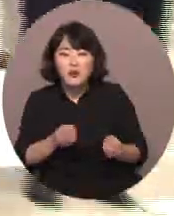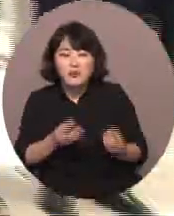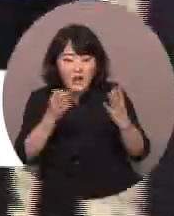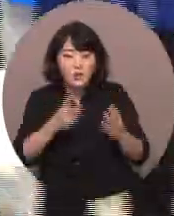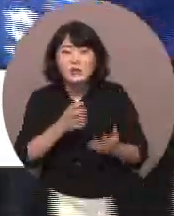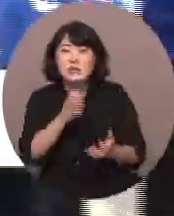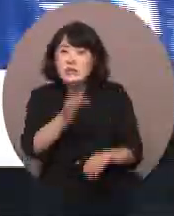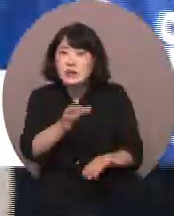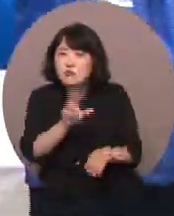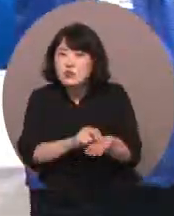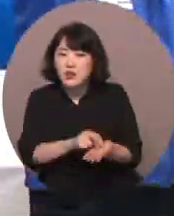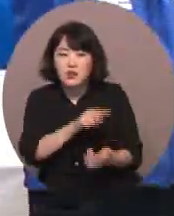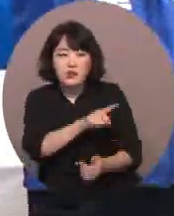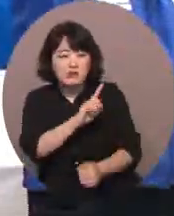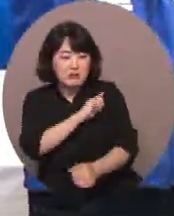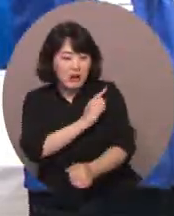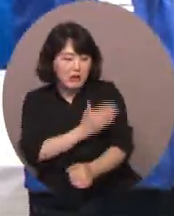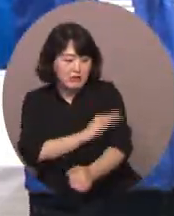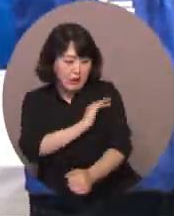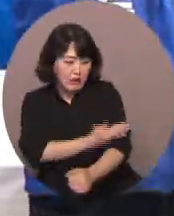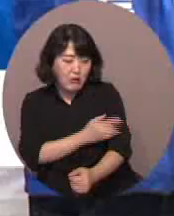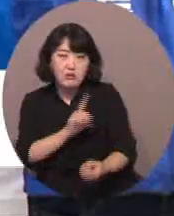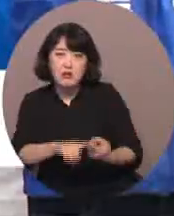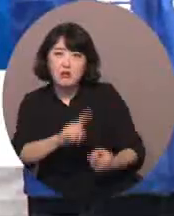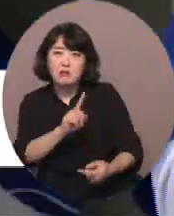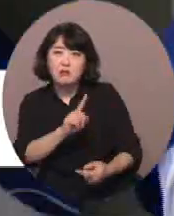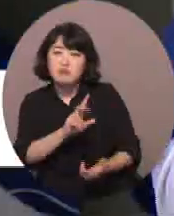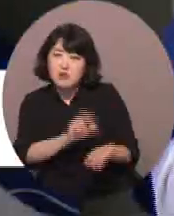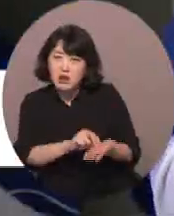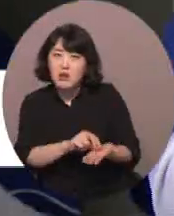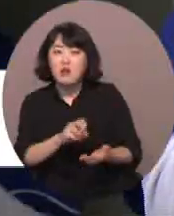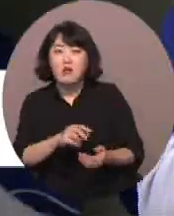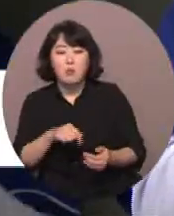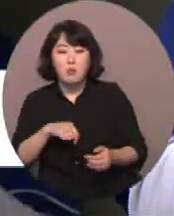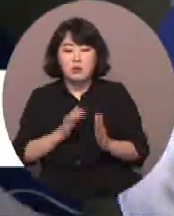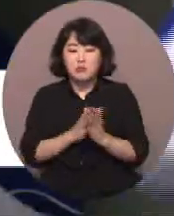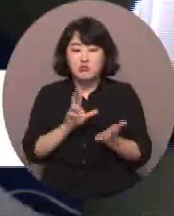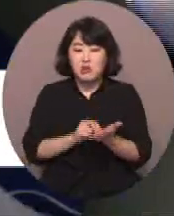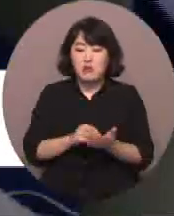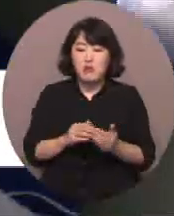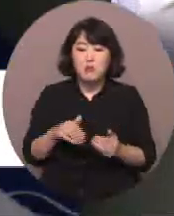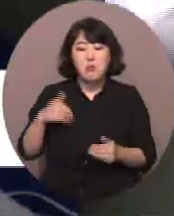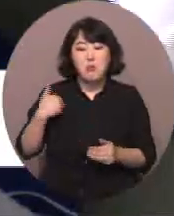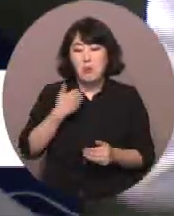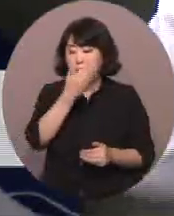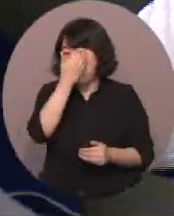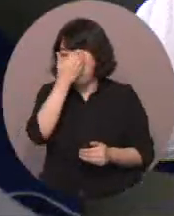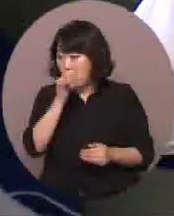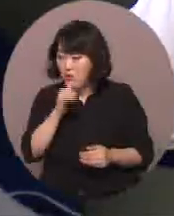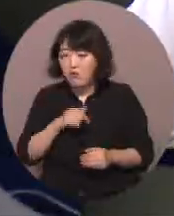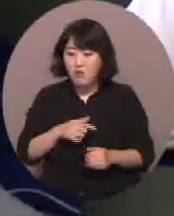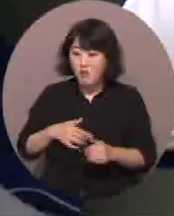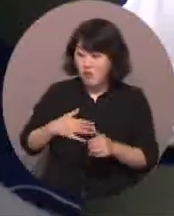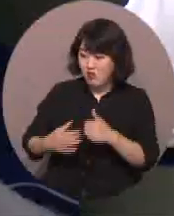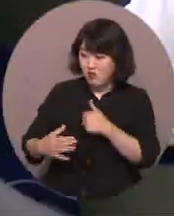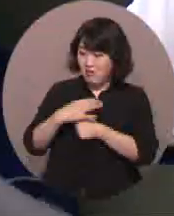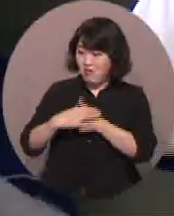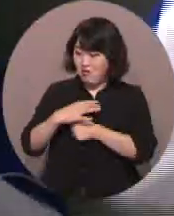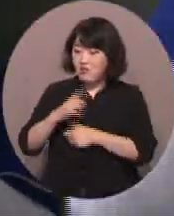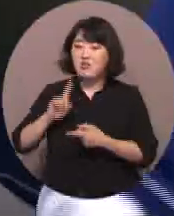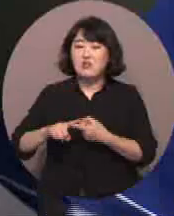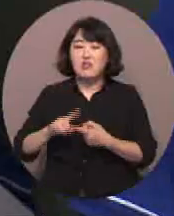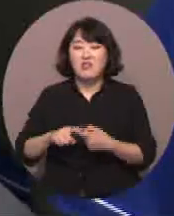거론하며 자신을 둘러싼 의혹에 는 모르쇠로 일관하면서 내 거 태부 에만 몰두하는 건 열쇠를 자인하는